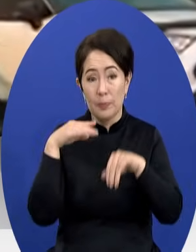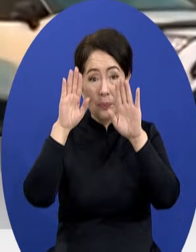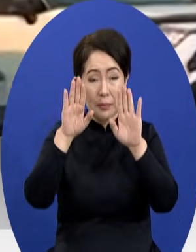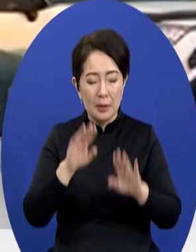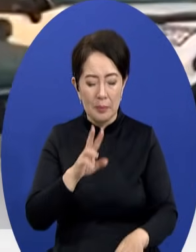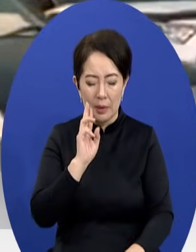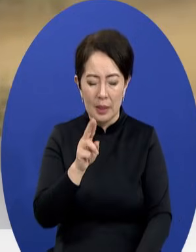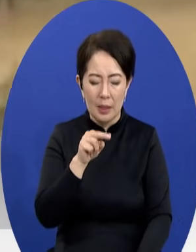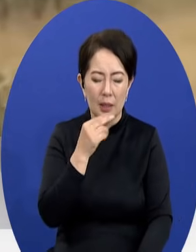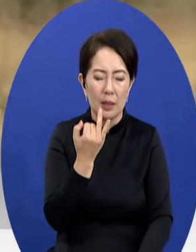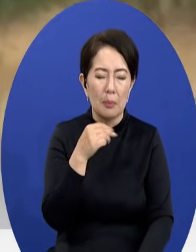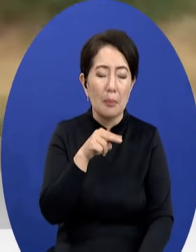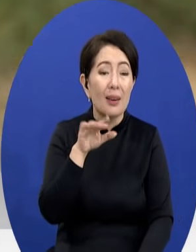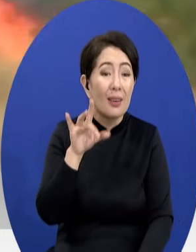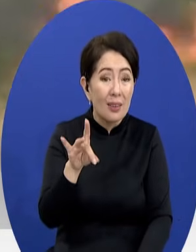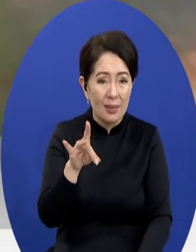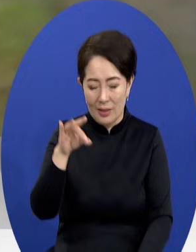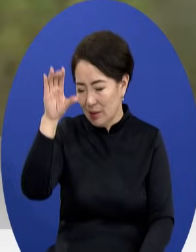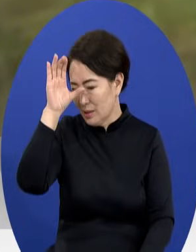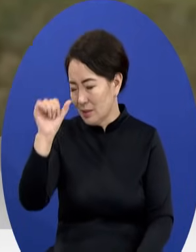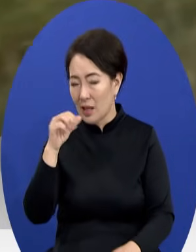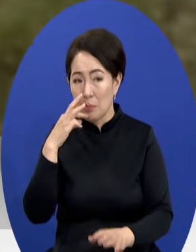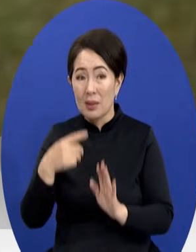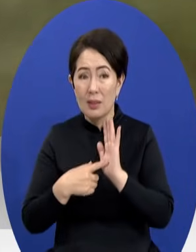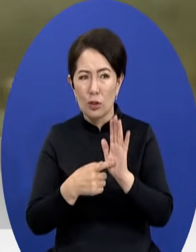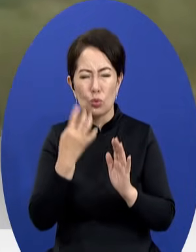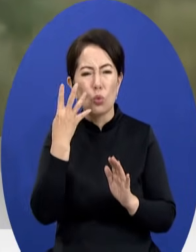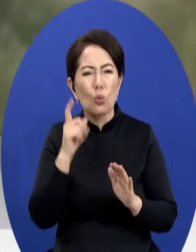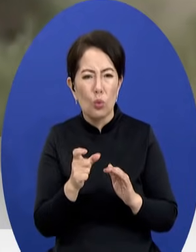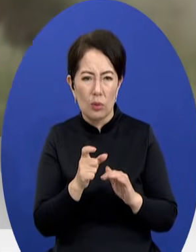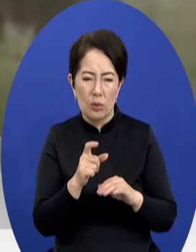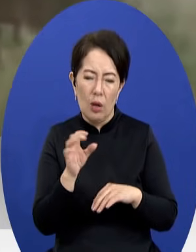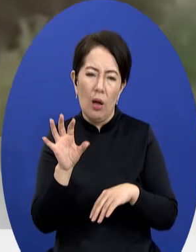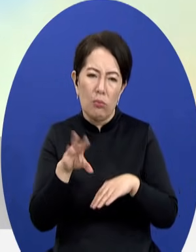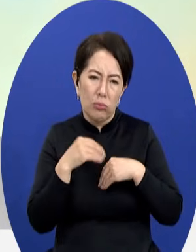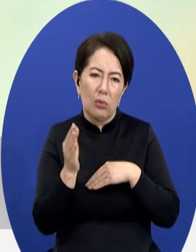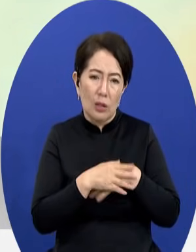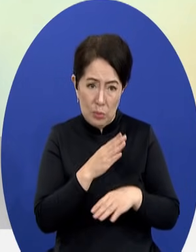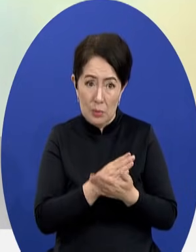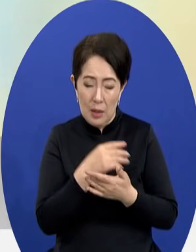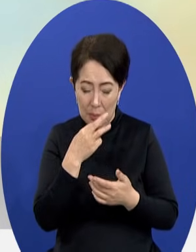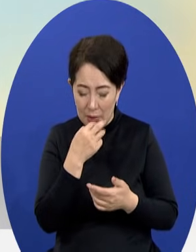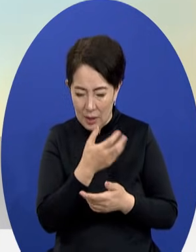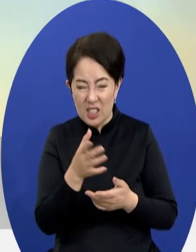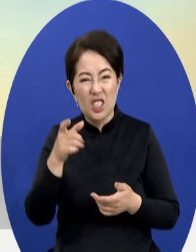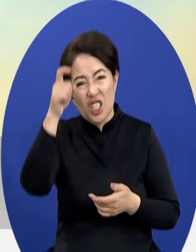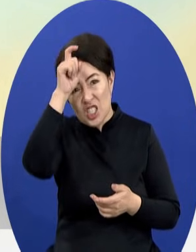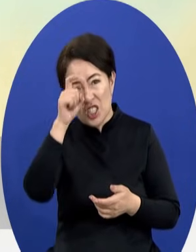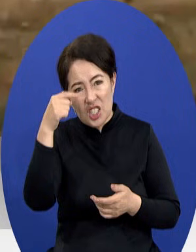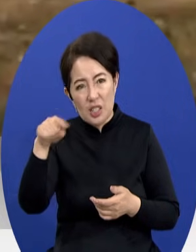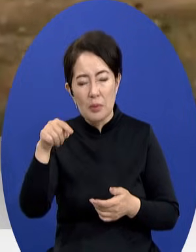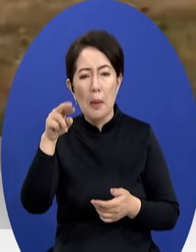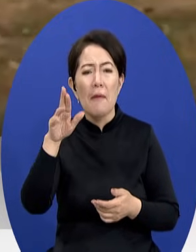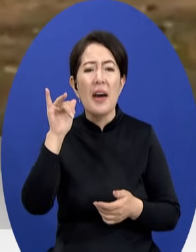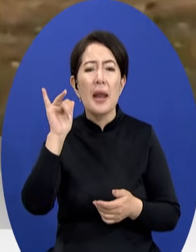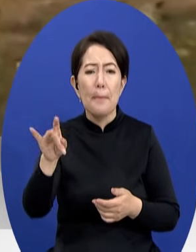Киприйн дотоод хэргийн сайд мэдээлэл хийсэн тэрээр 4 хүн төмөр төртөж амиа алдсныг дуулгаж тэд бүгд Египтийн